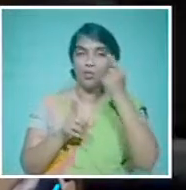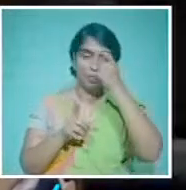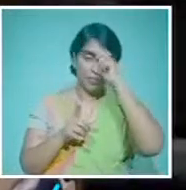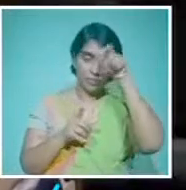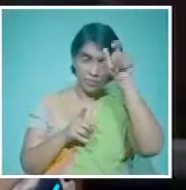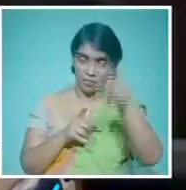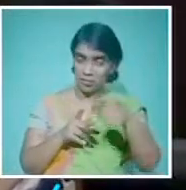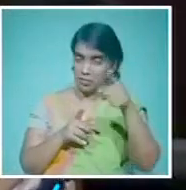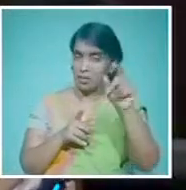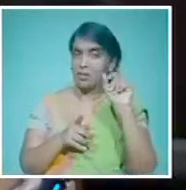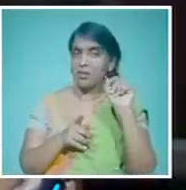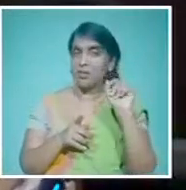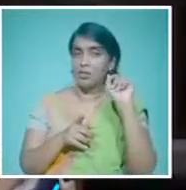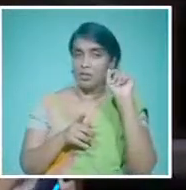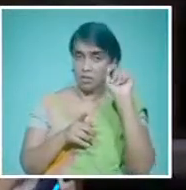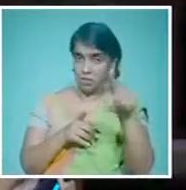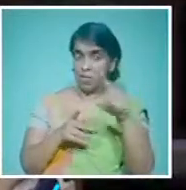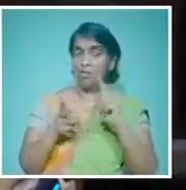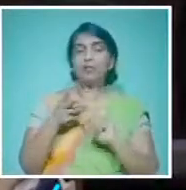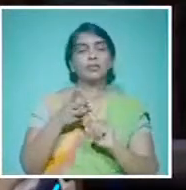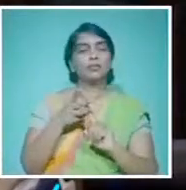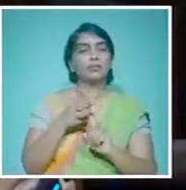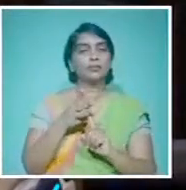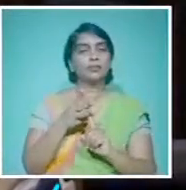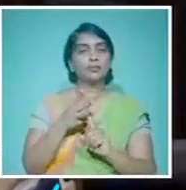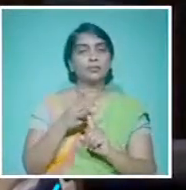දිසානායක මන්ත්‍රීතුමාගේ නම,